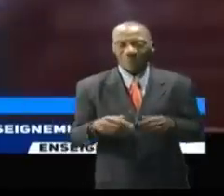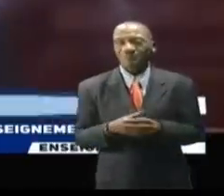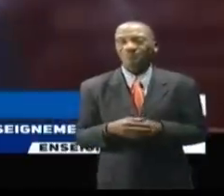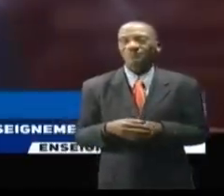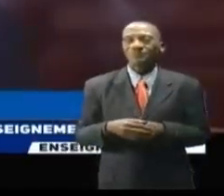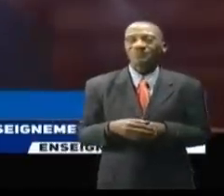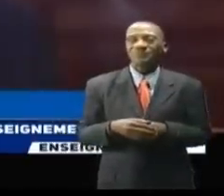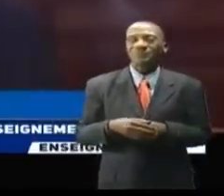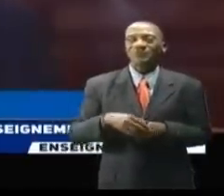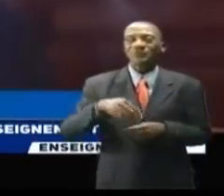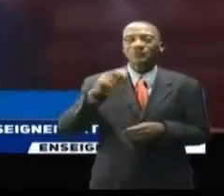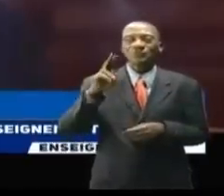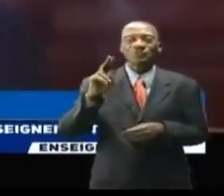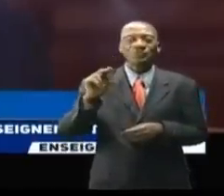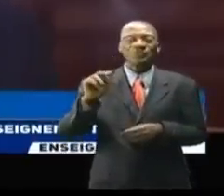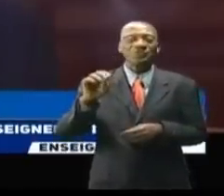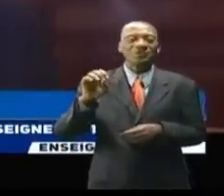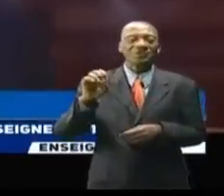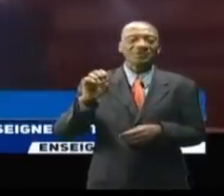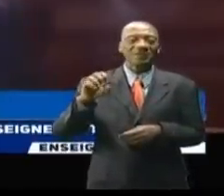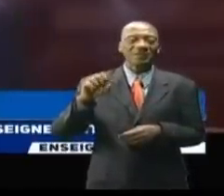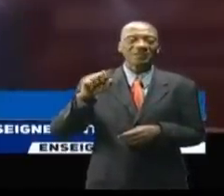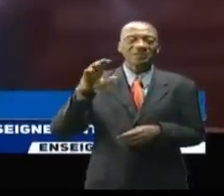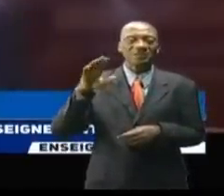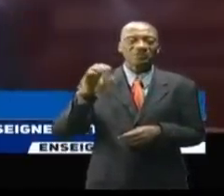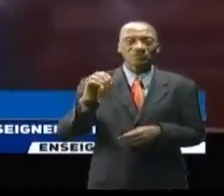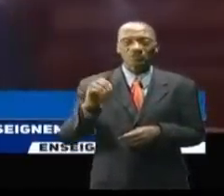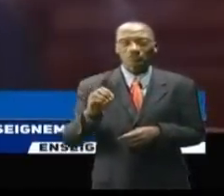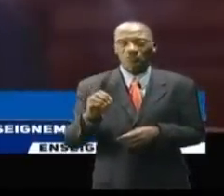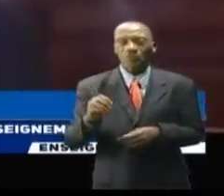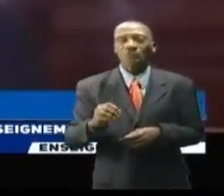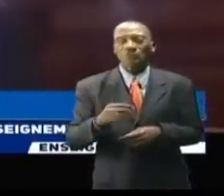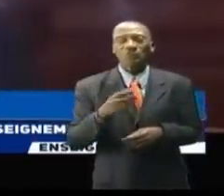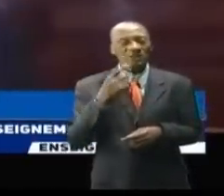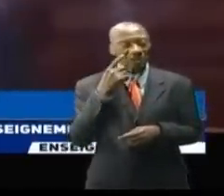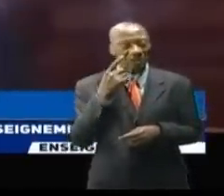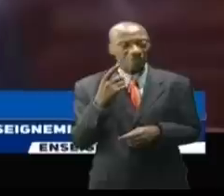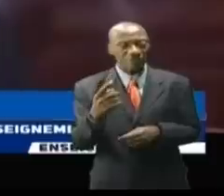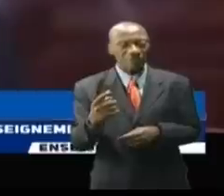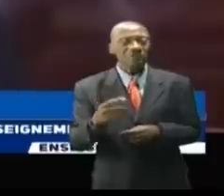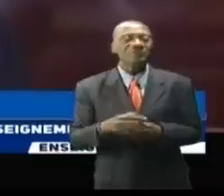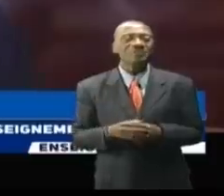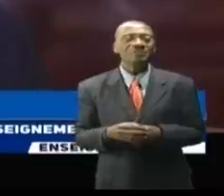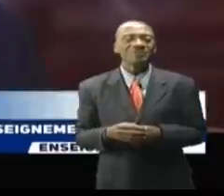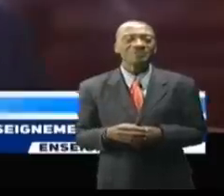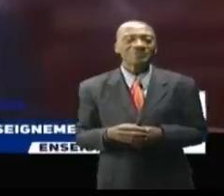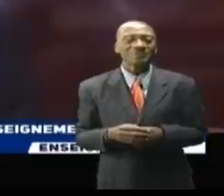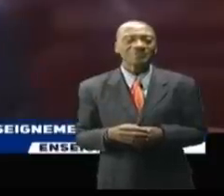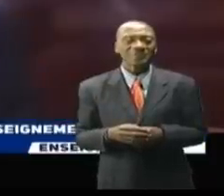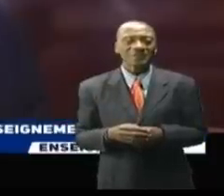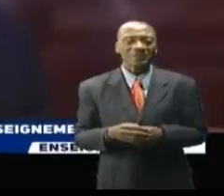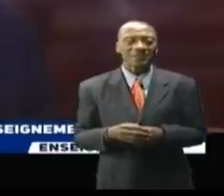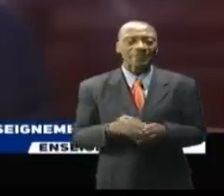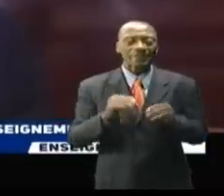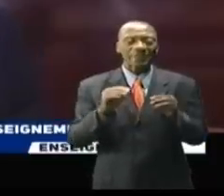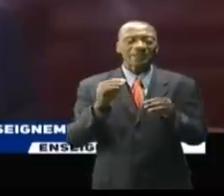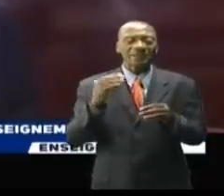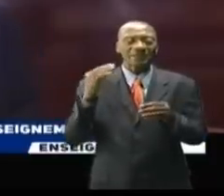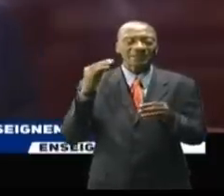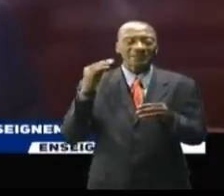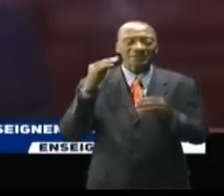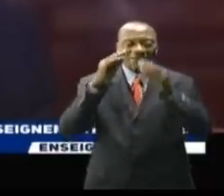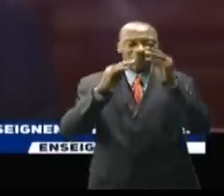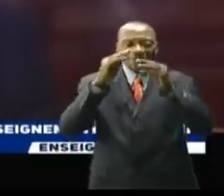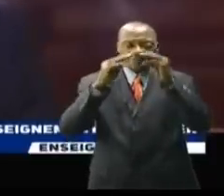senti l'implication et l'engagement du ministère de l'enseignement primaire, secondaire et technique